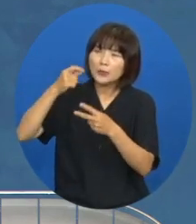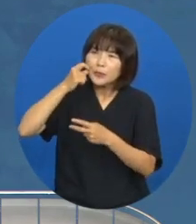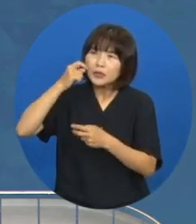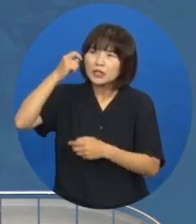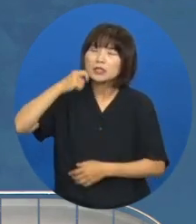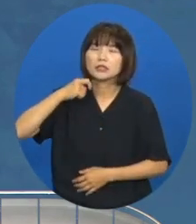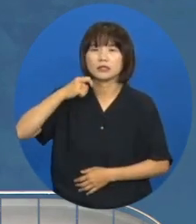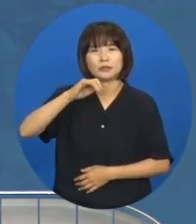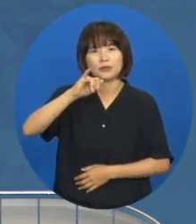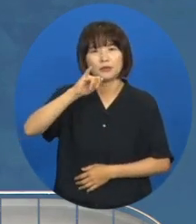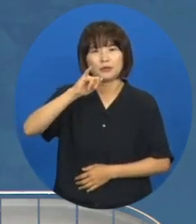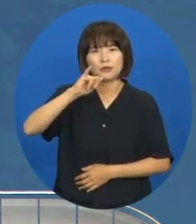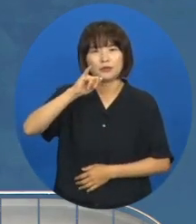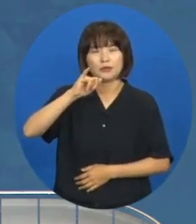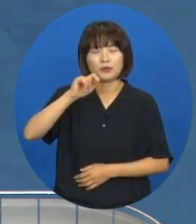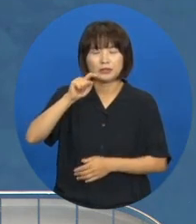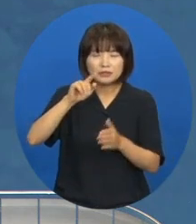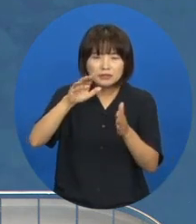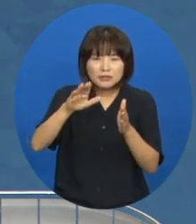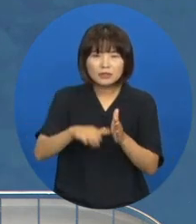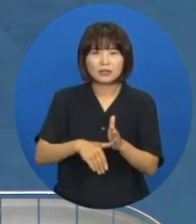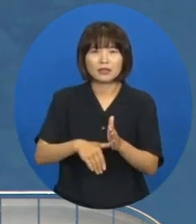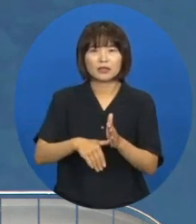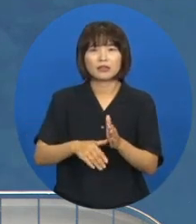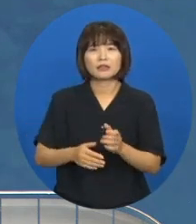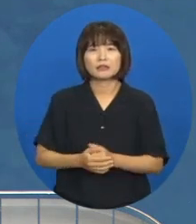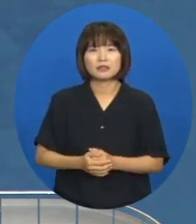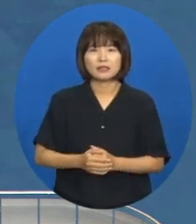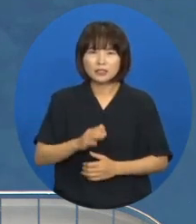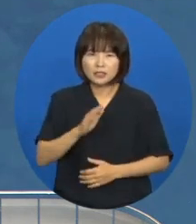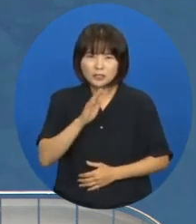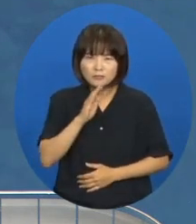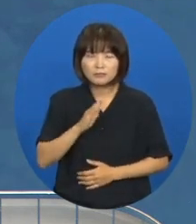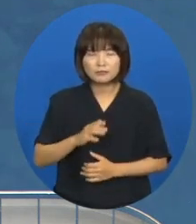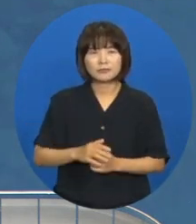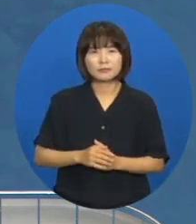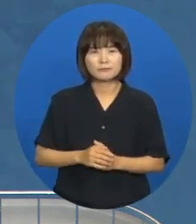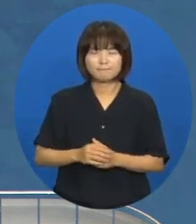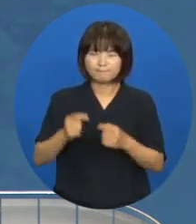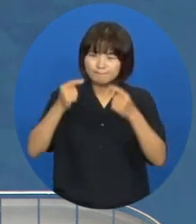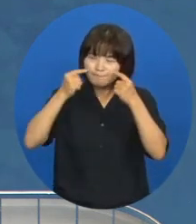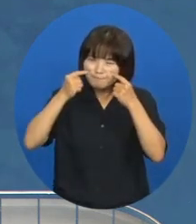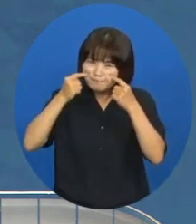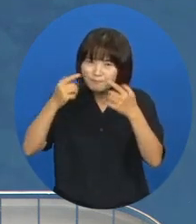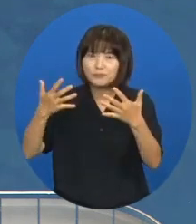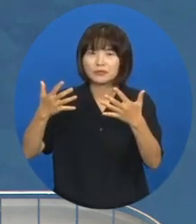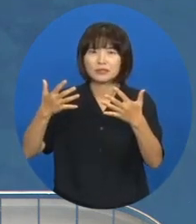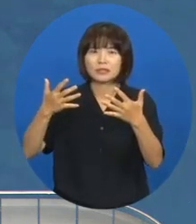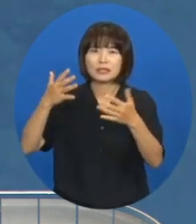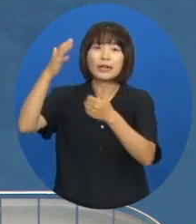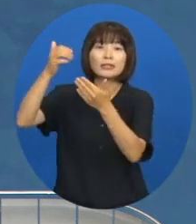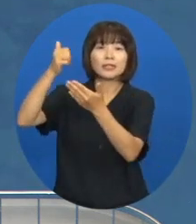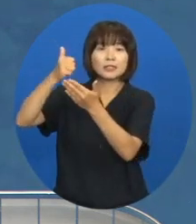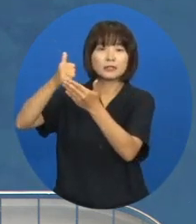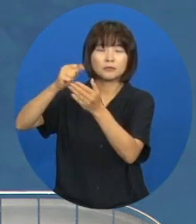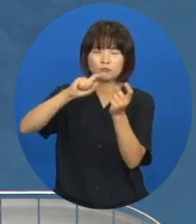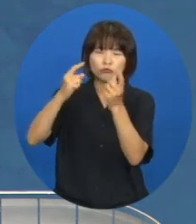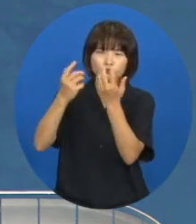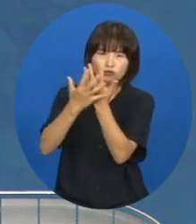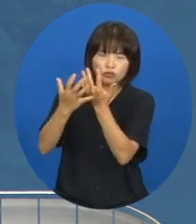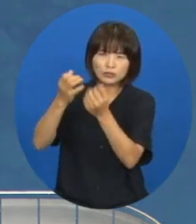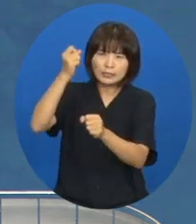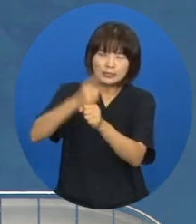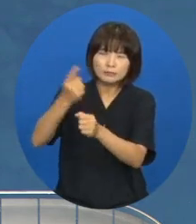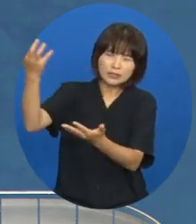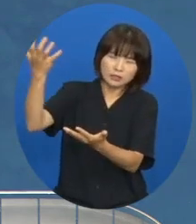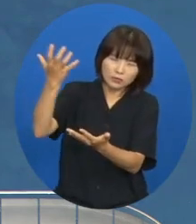거예요. 근데 그때 정말 너무너무 선명하게 하나님의 부흥이 이미